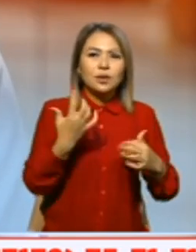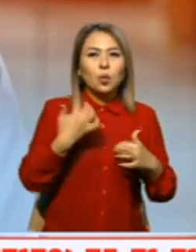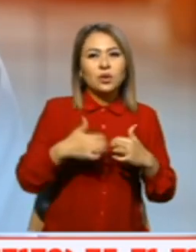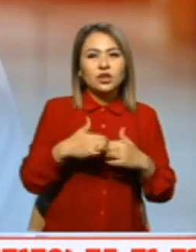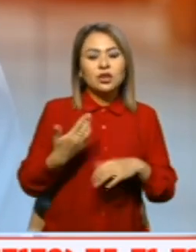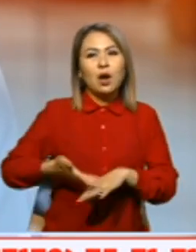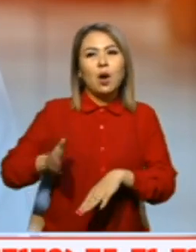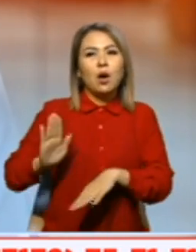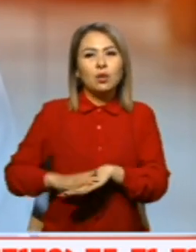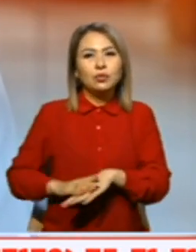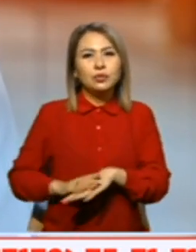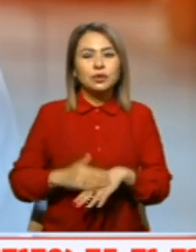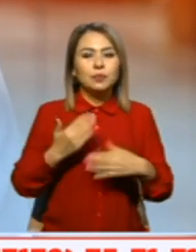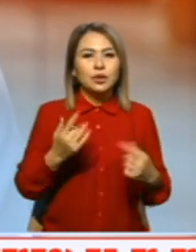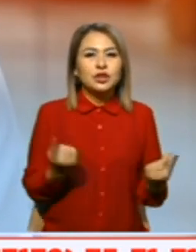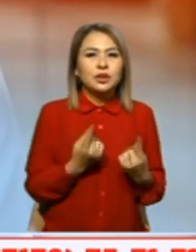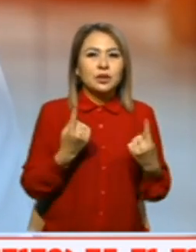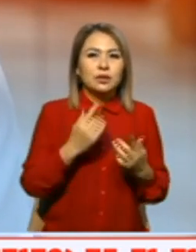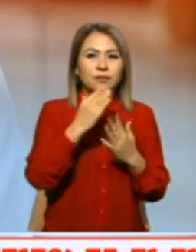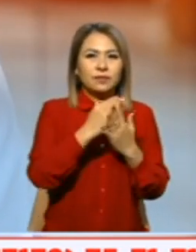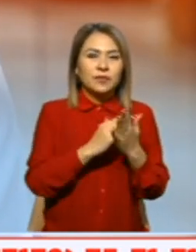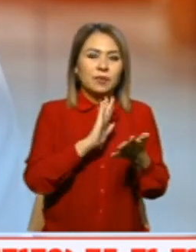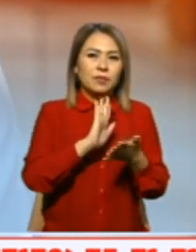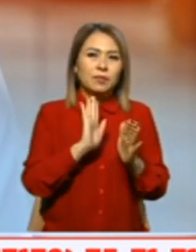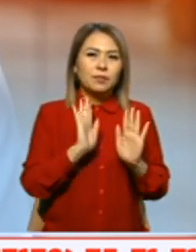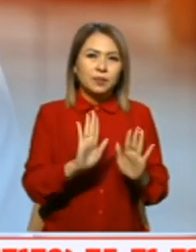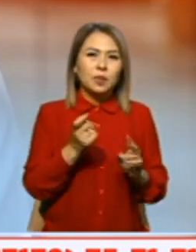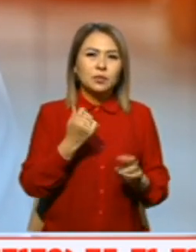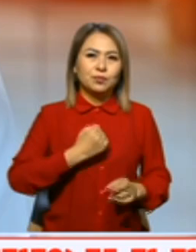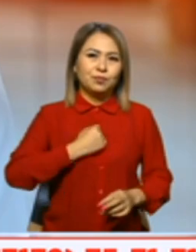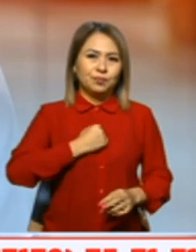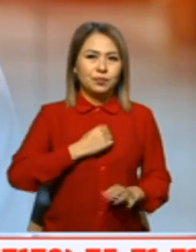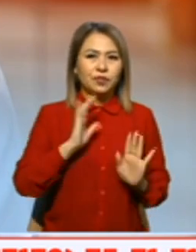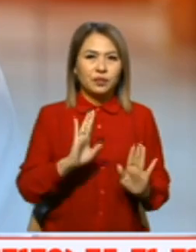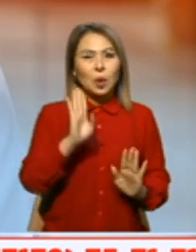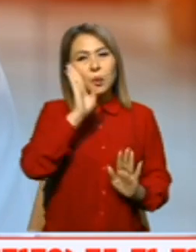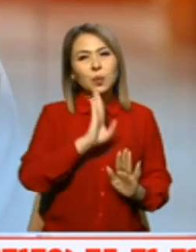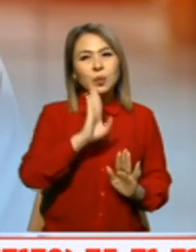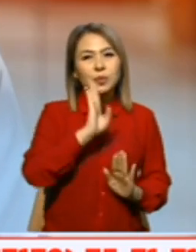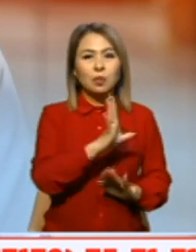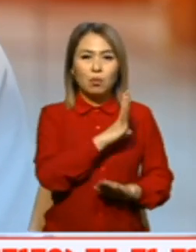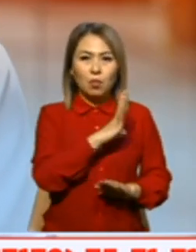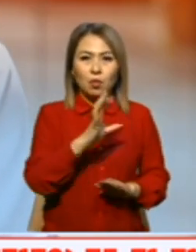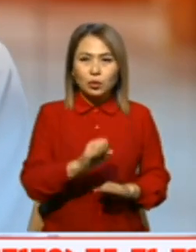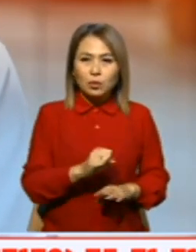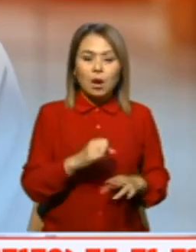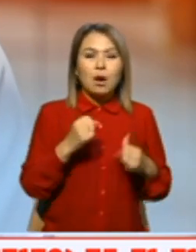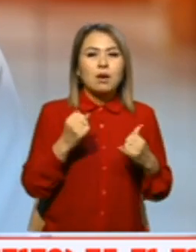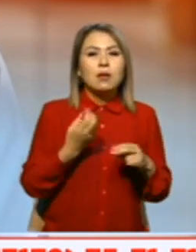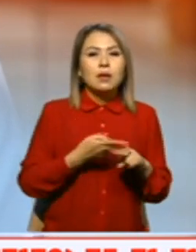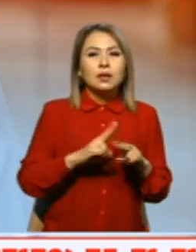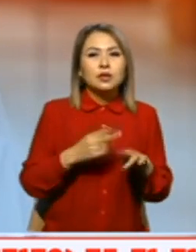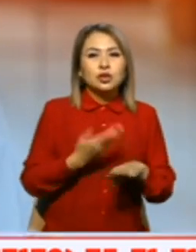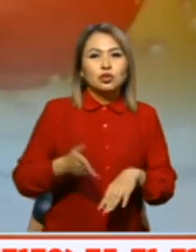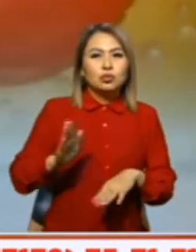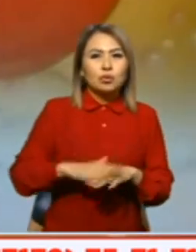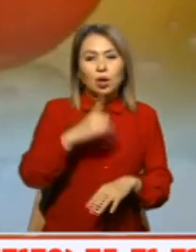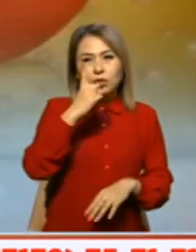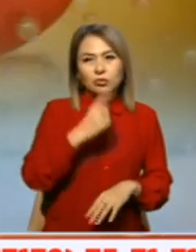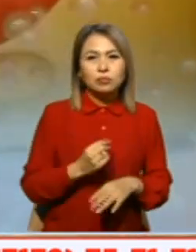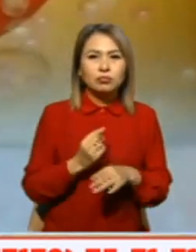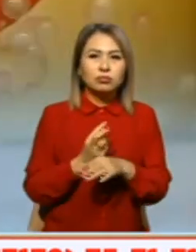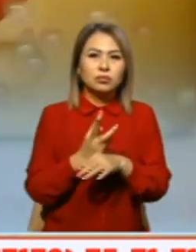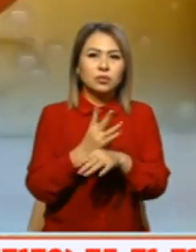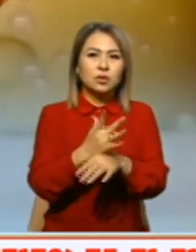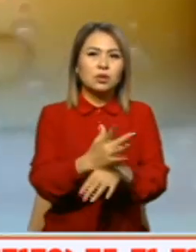ауыр түрінде. Бұл жеңіл түрінде тек қана бір кішкене жүрек айнып таңертеңгі уақыттарда болуы мүмкін, ал ауыр түрлерінде күніне бірнеше рет